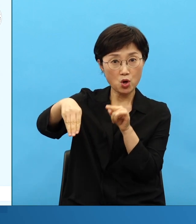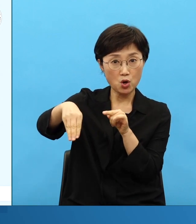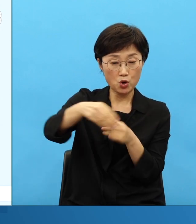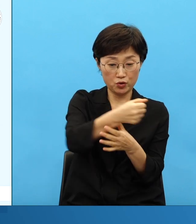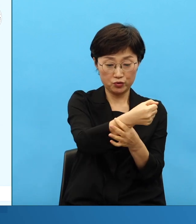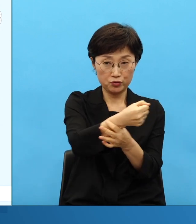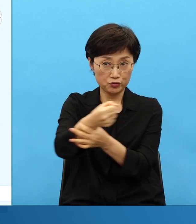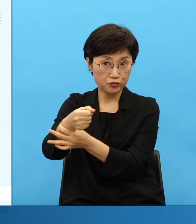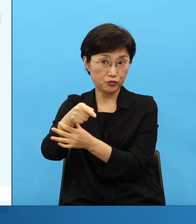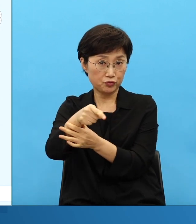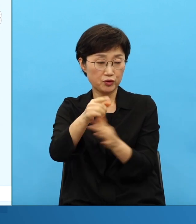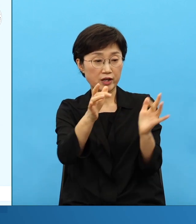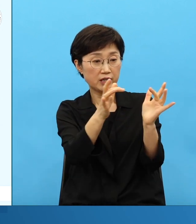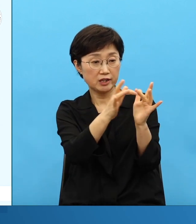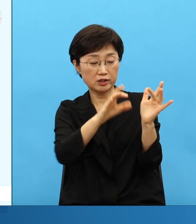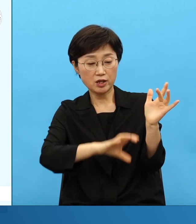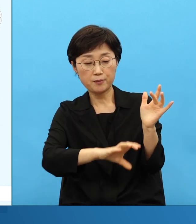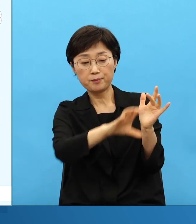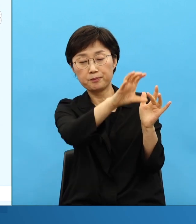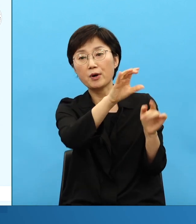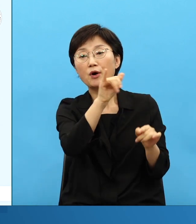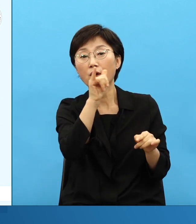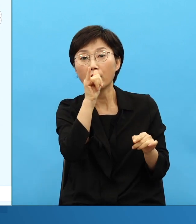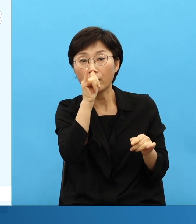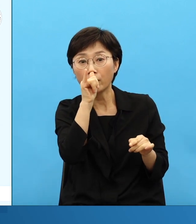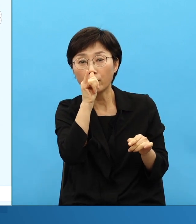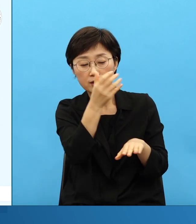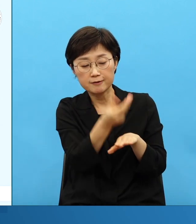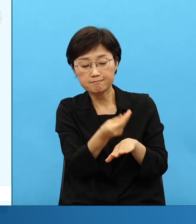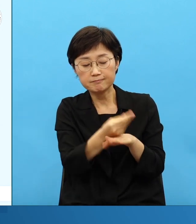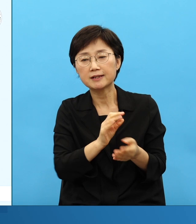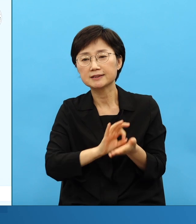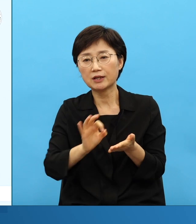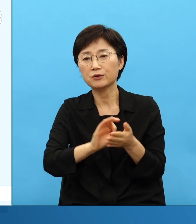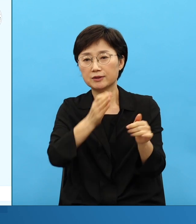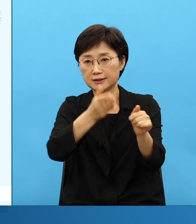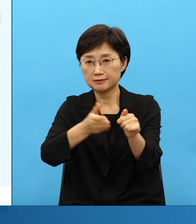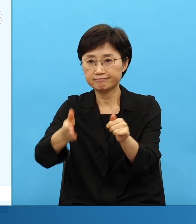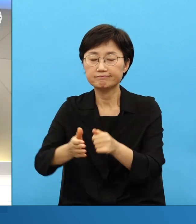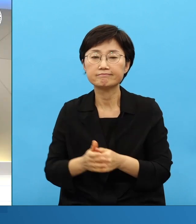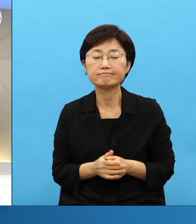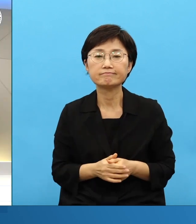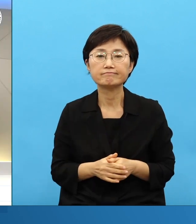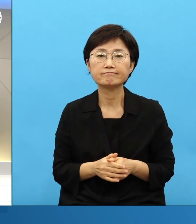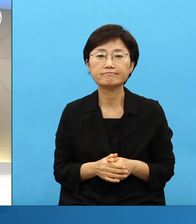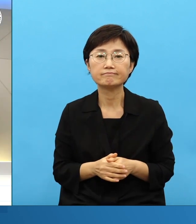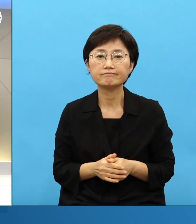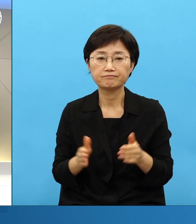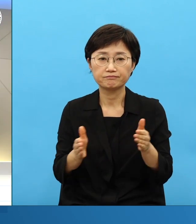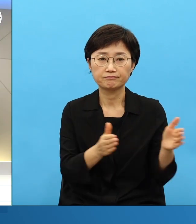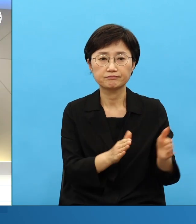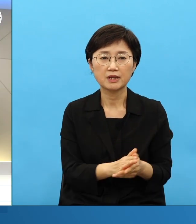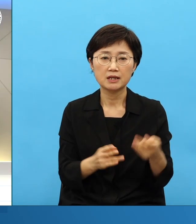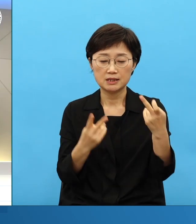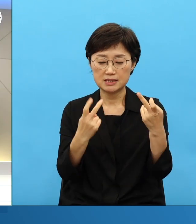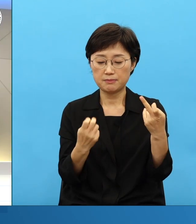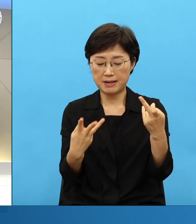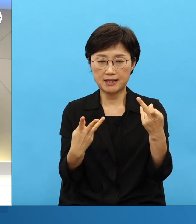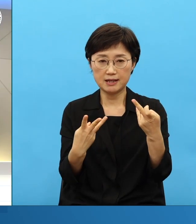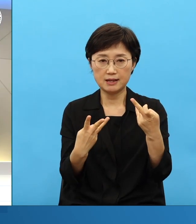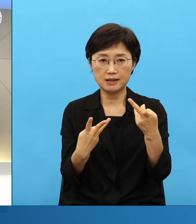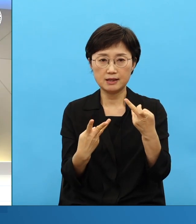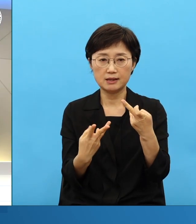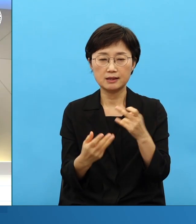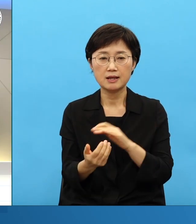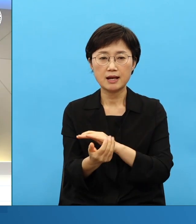언약 문구도 위아.kr 공지사항에서 다운받을 수 있습니다. 오는 28일 예비대학생